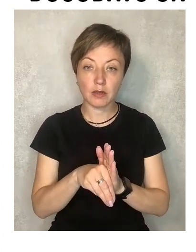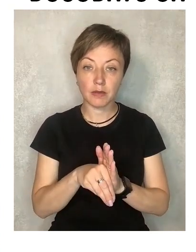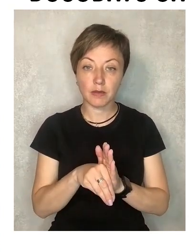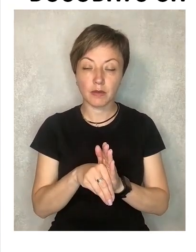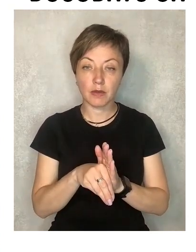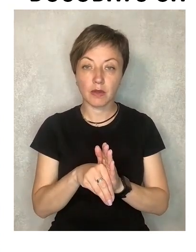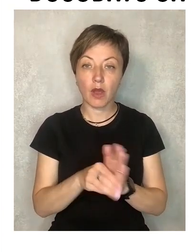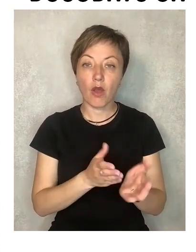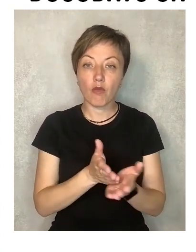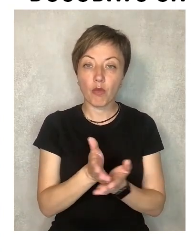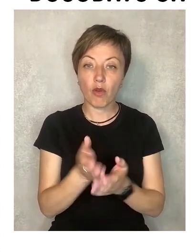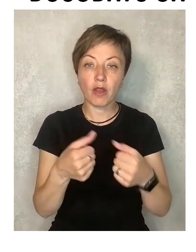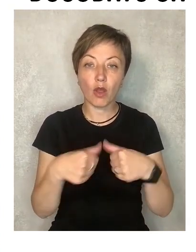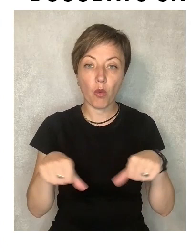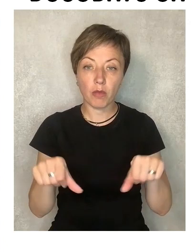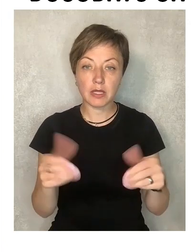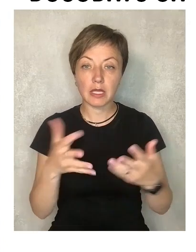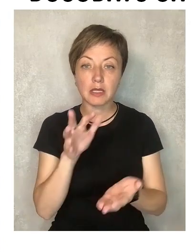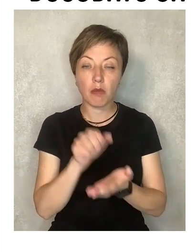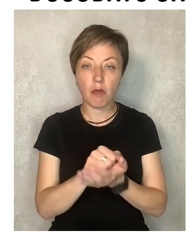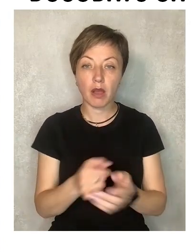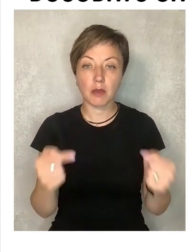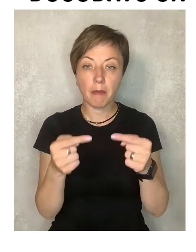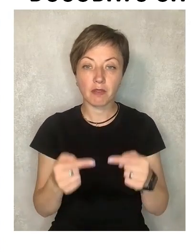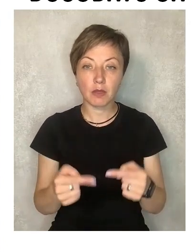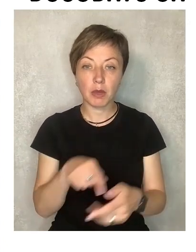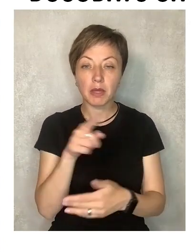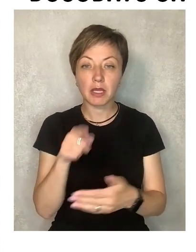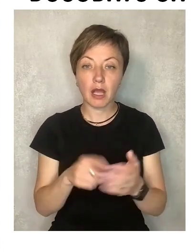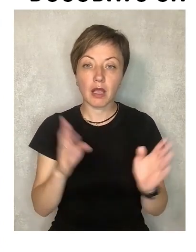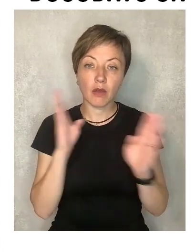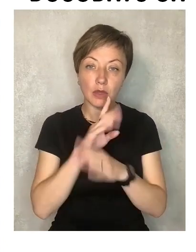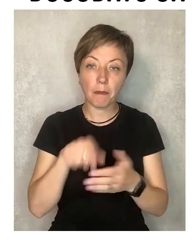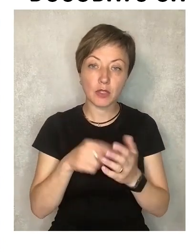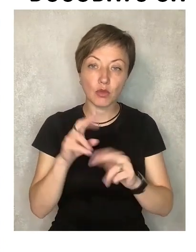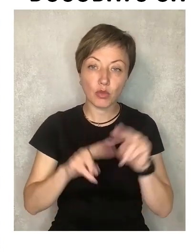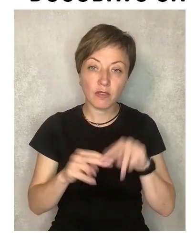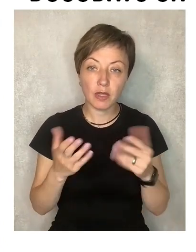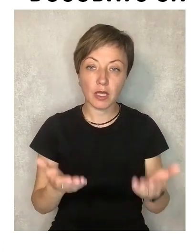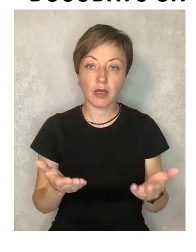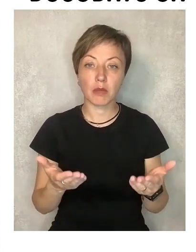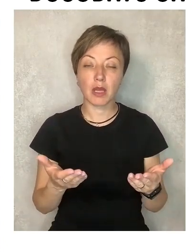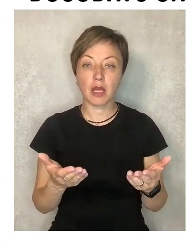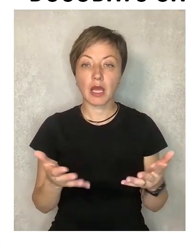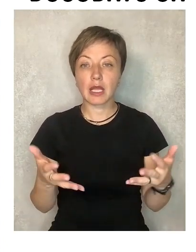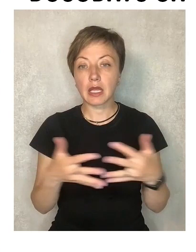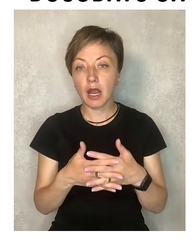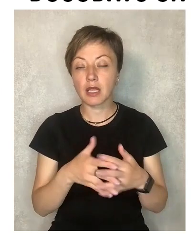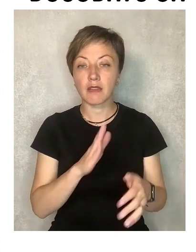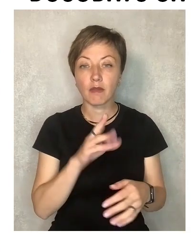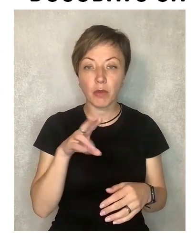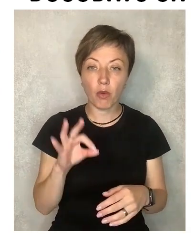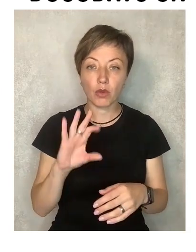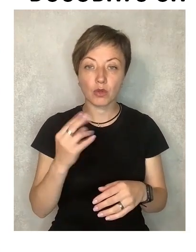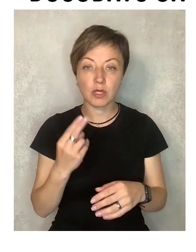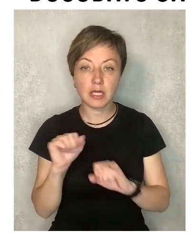профільні комісії, які займаються певними питаннями екологічними, містобудівними, там, не знаю, інтеграція ВПО, соціальний захист і так далі. І